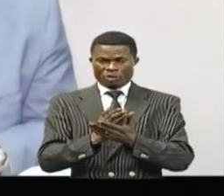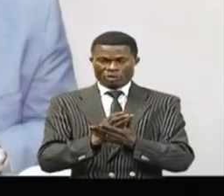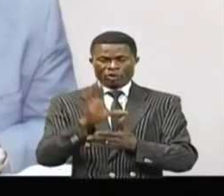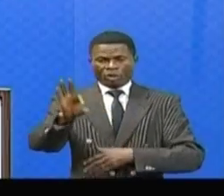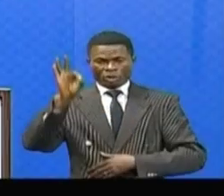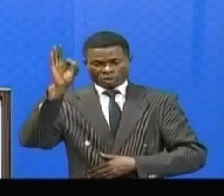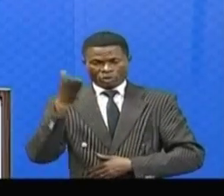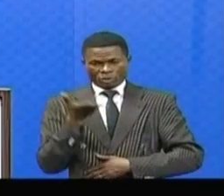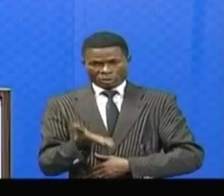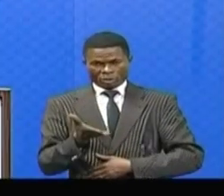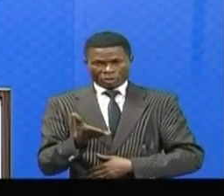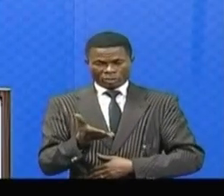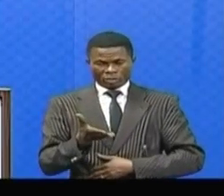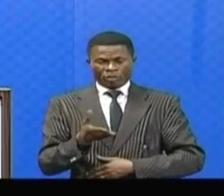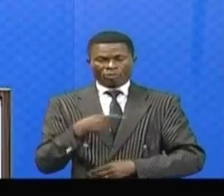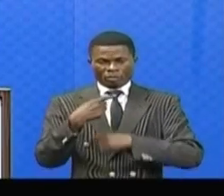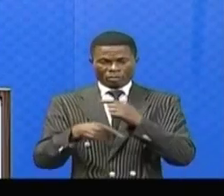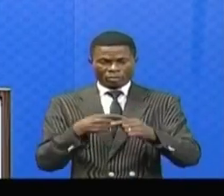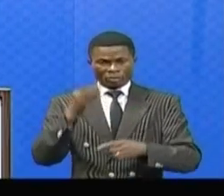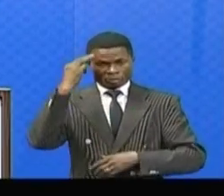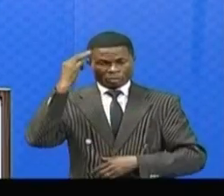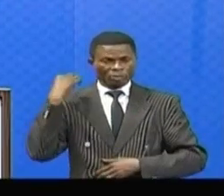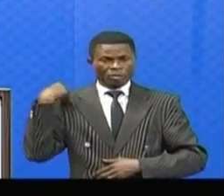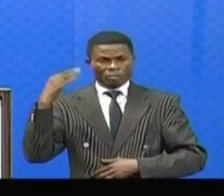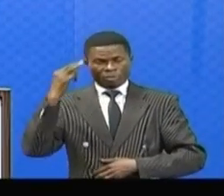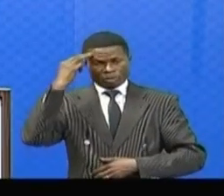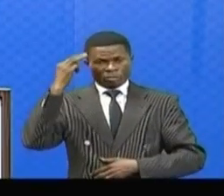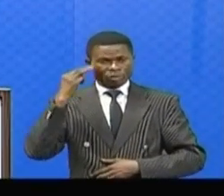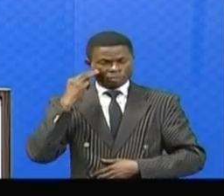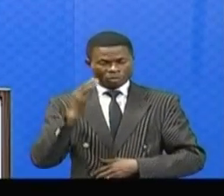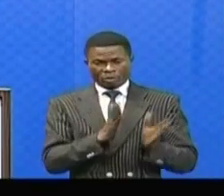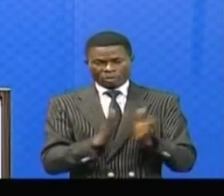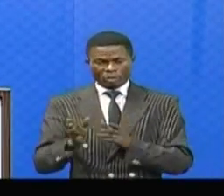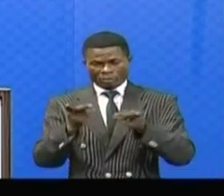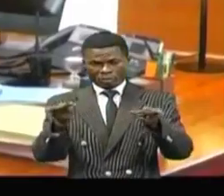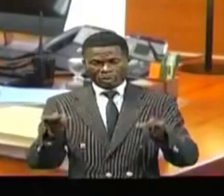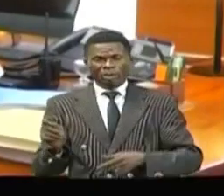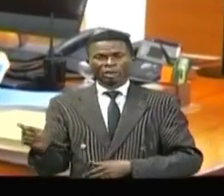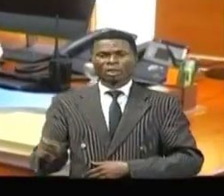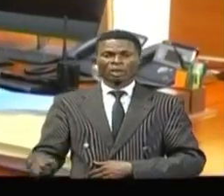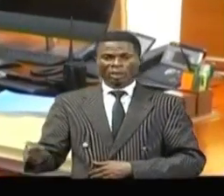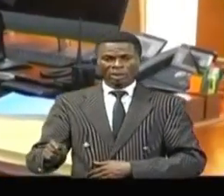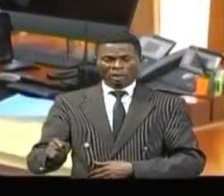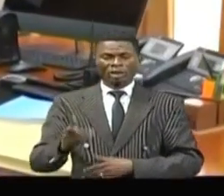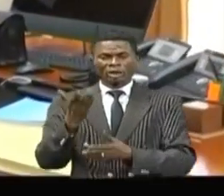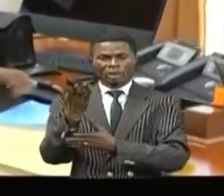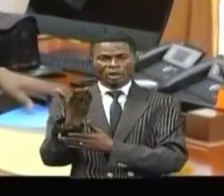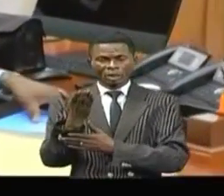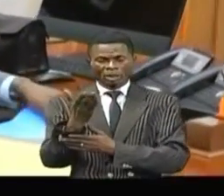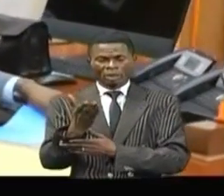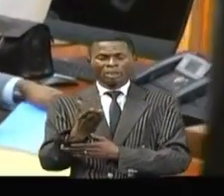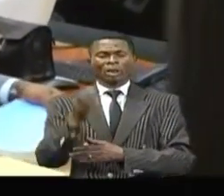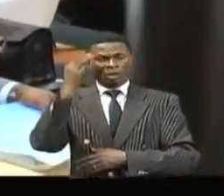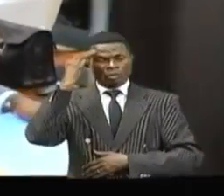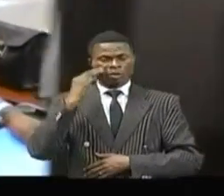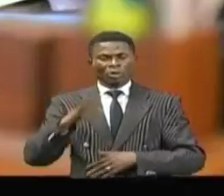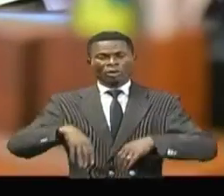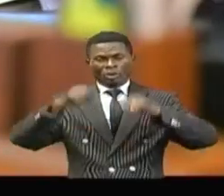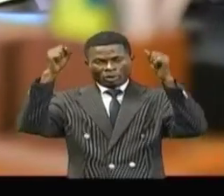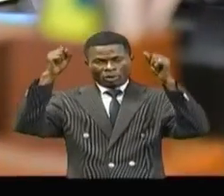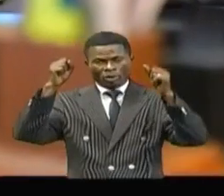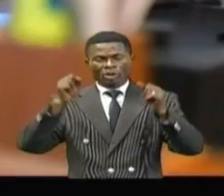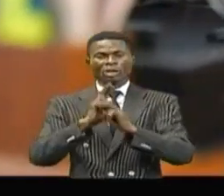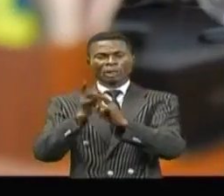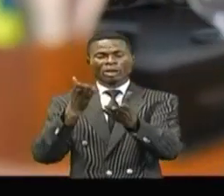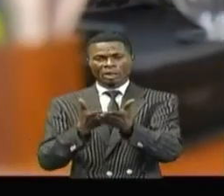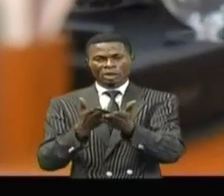choisi. Partant, le ministre d'État et le ministre de l'Aménagement du territoire a sollicité du Conseil l'approbation de son rapport